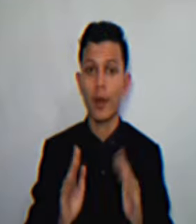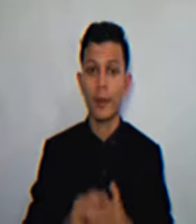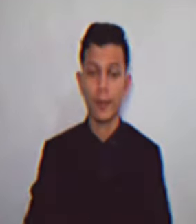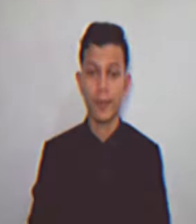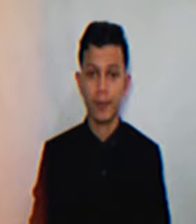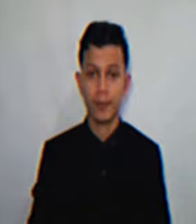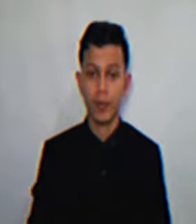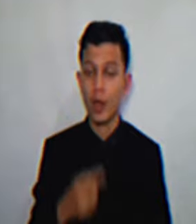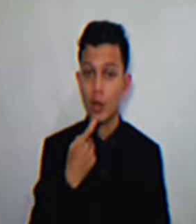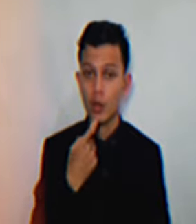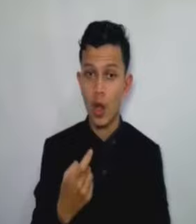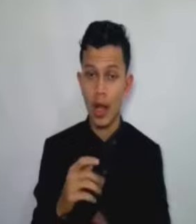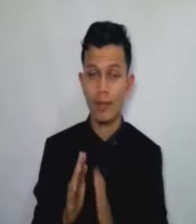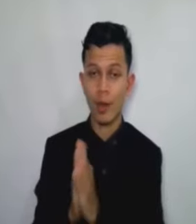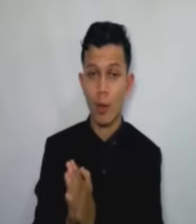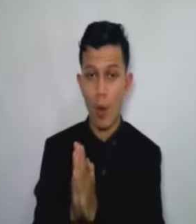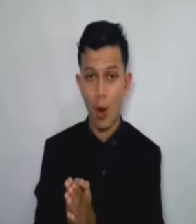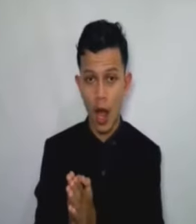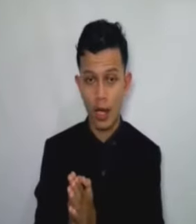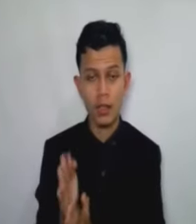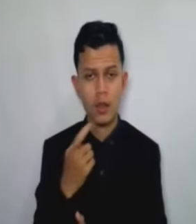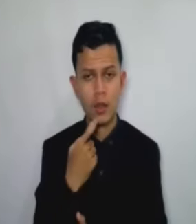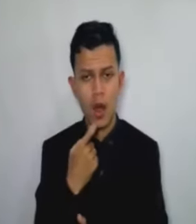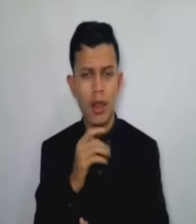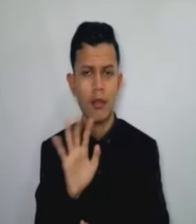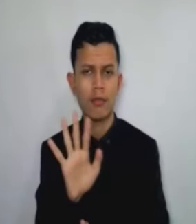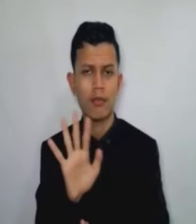Terhadap masing-masing dalil tentang